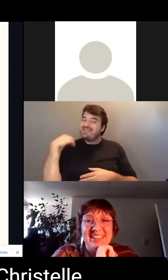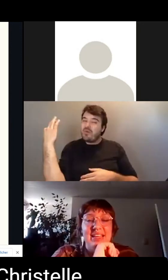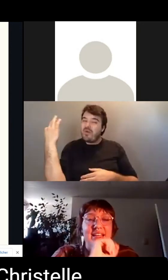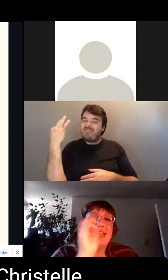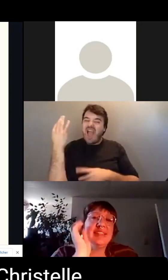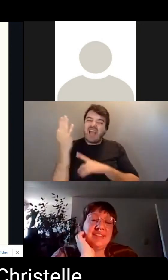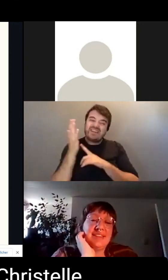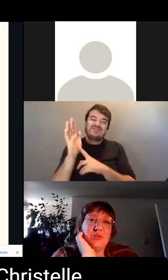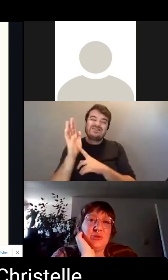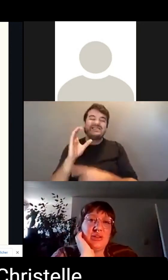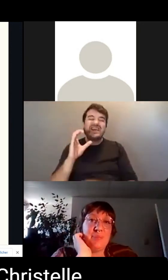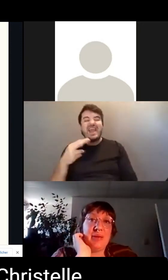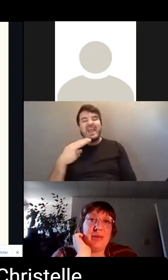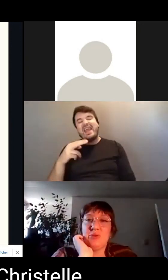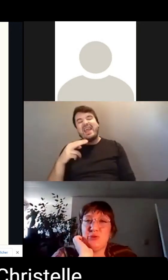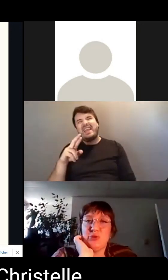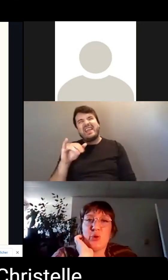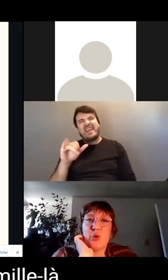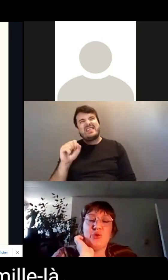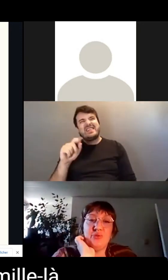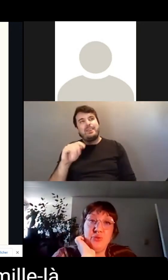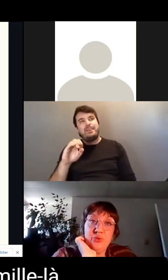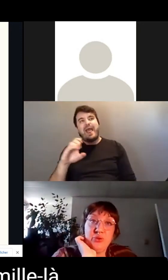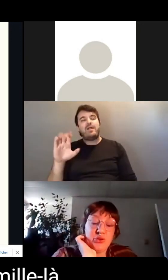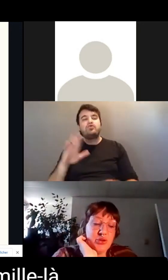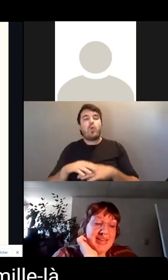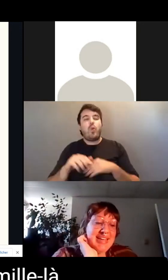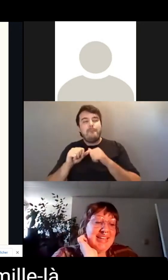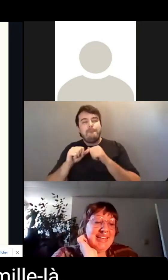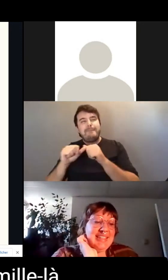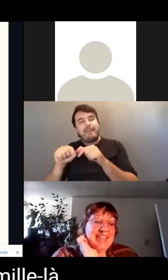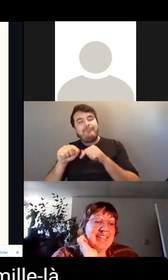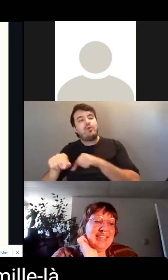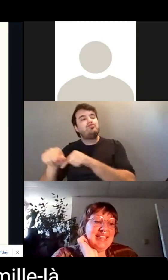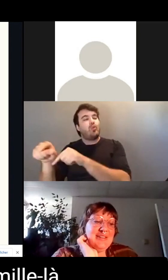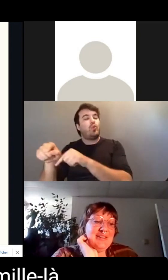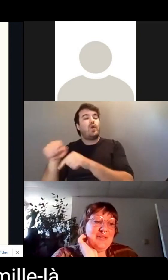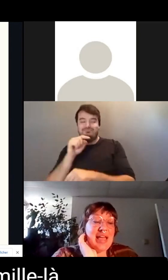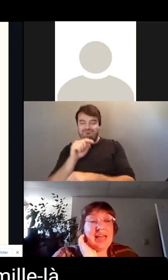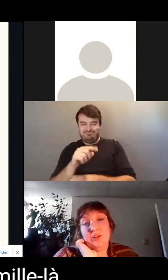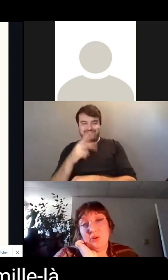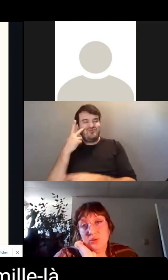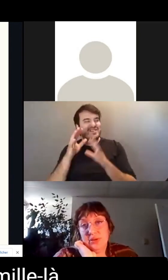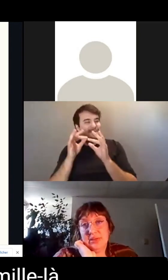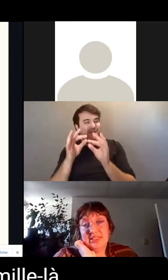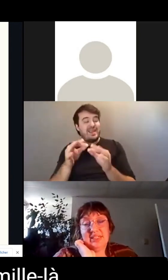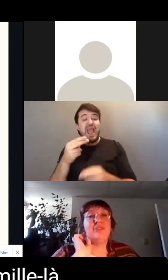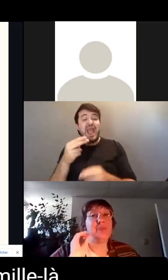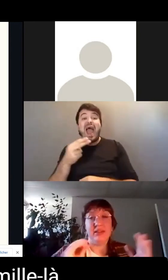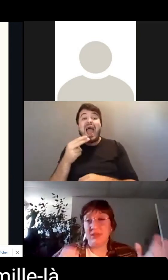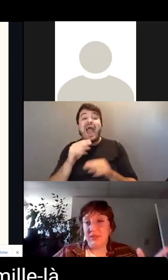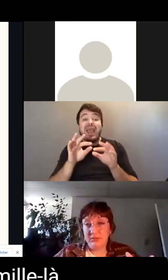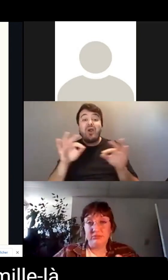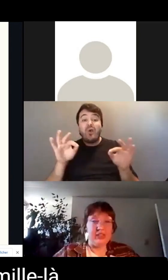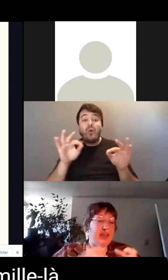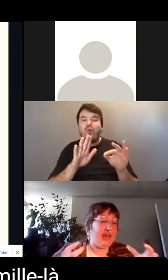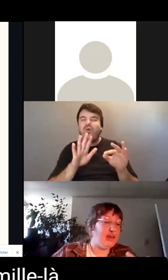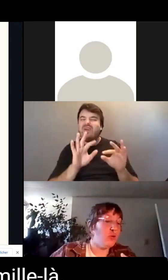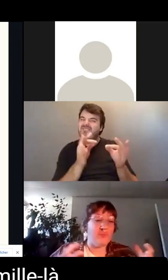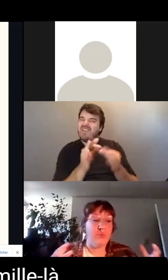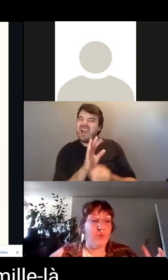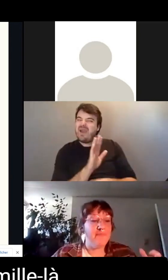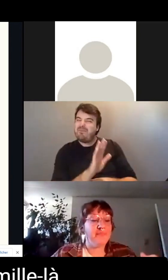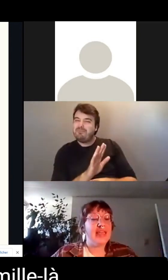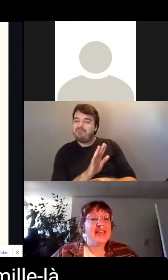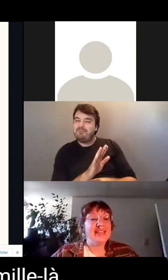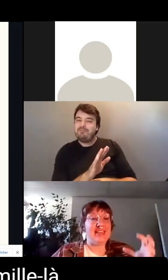Christelle qui était sur la permaculture, on a vu que les haricots, cette famille-là, là, les